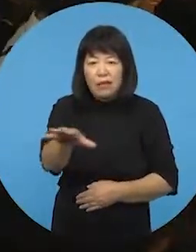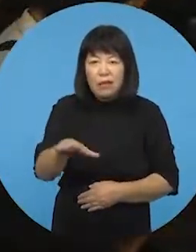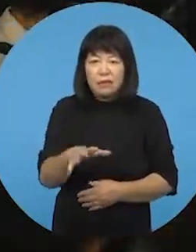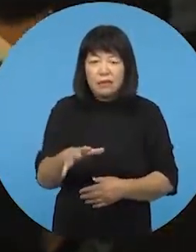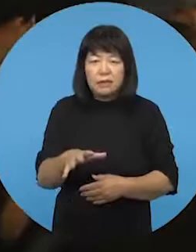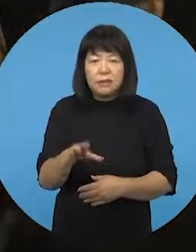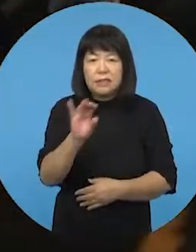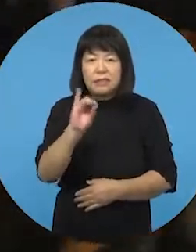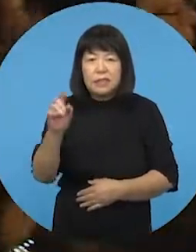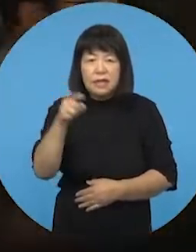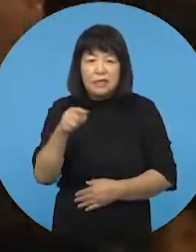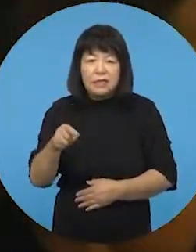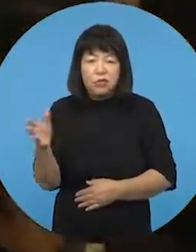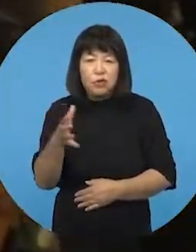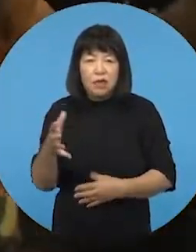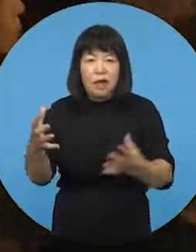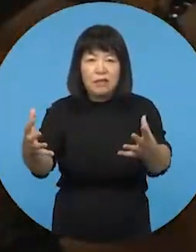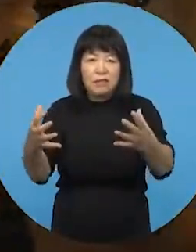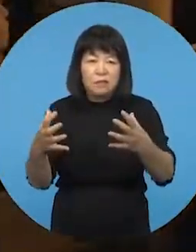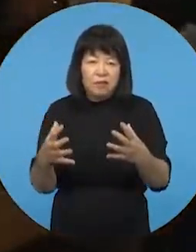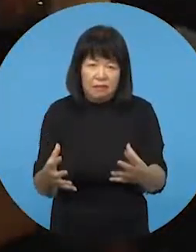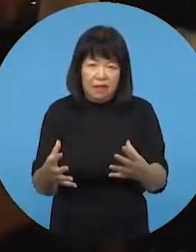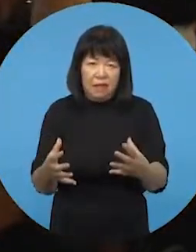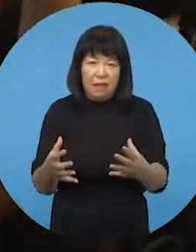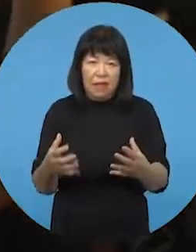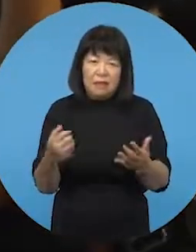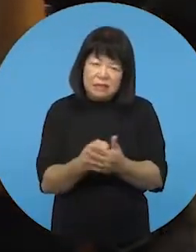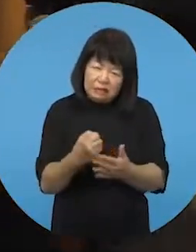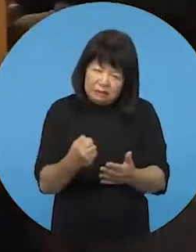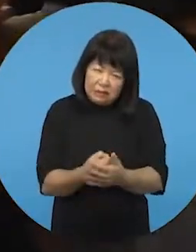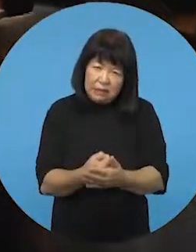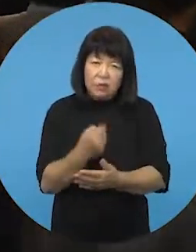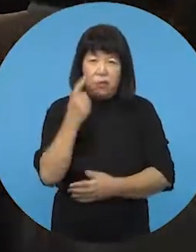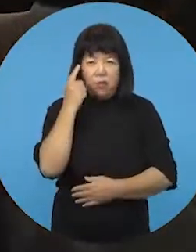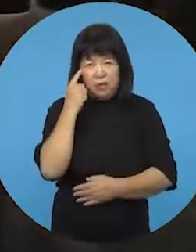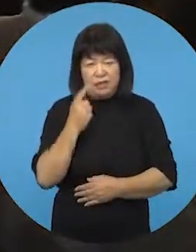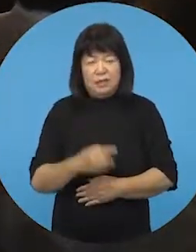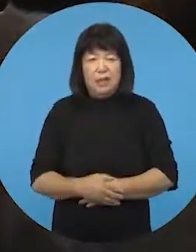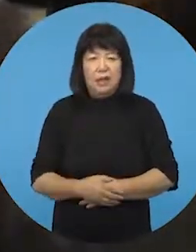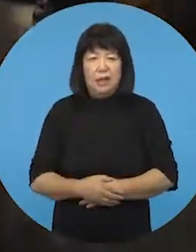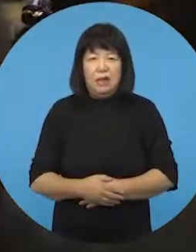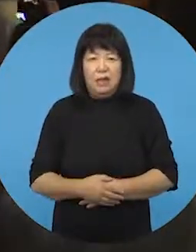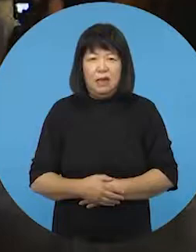が詰めかけ、伊勢丹府中店の閉店を惜しみました。